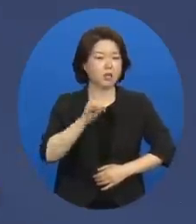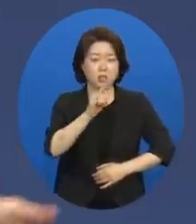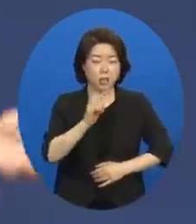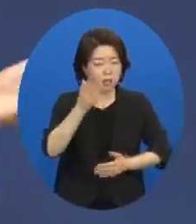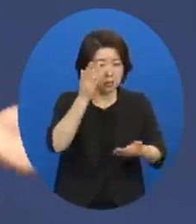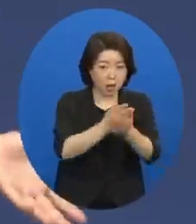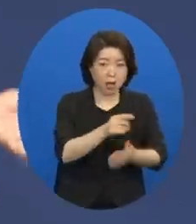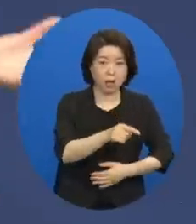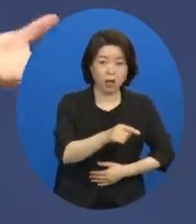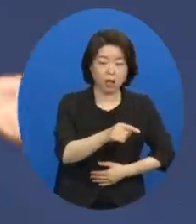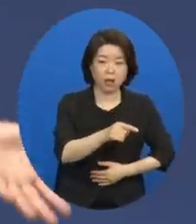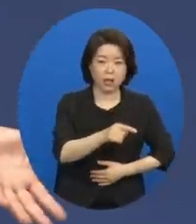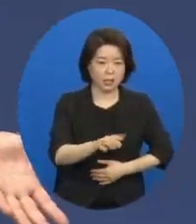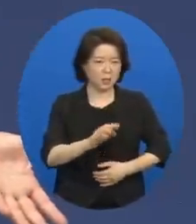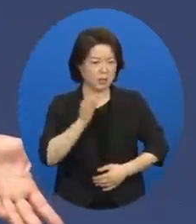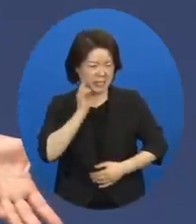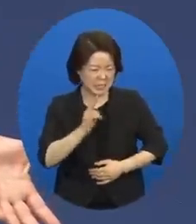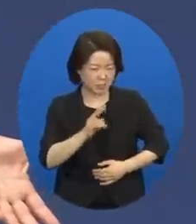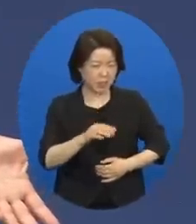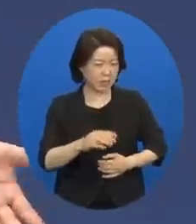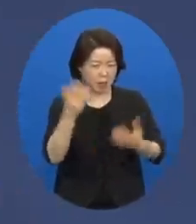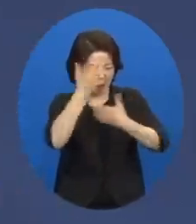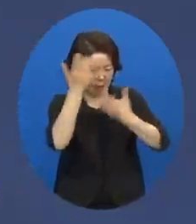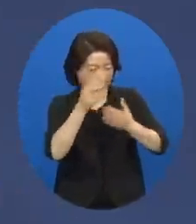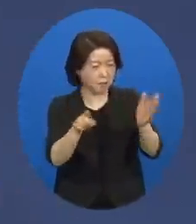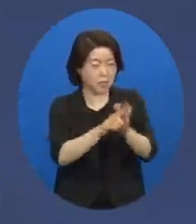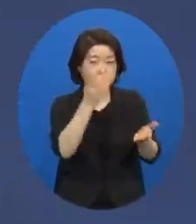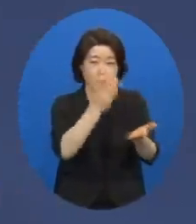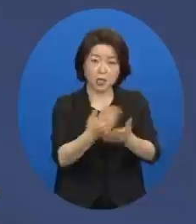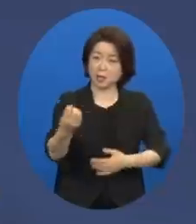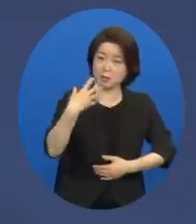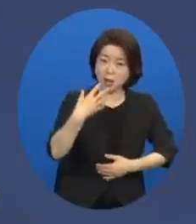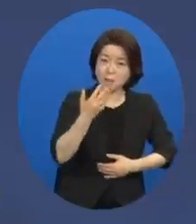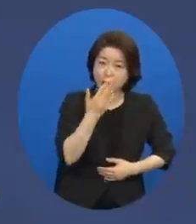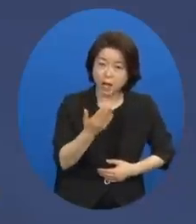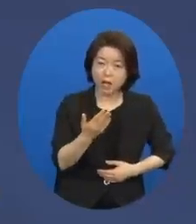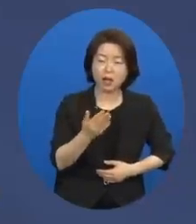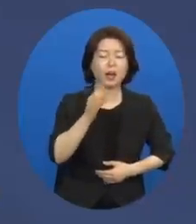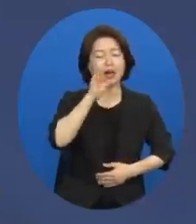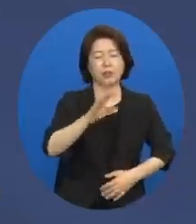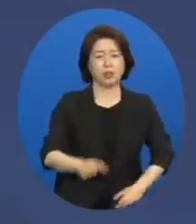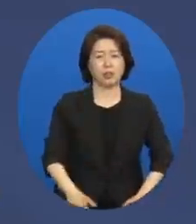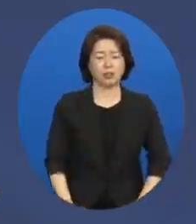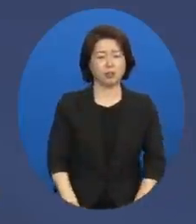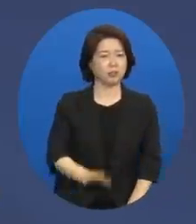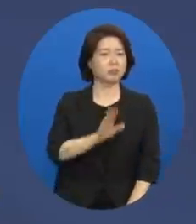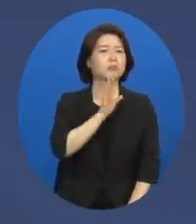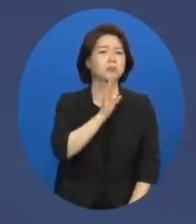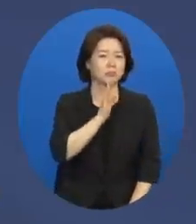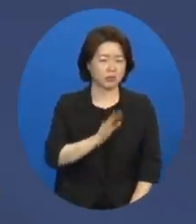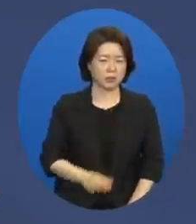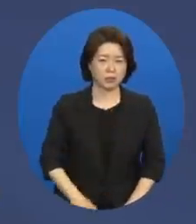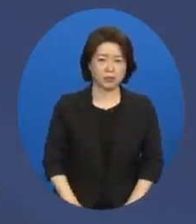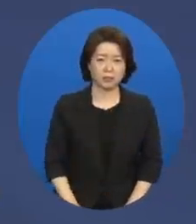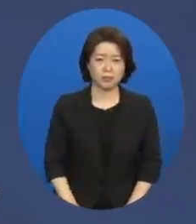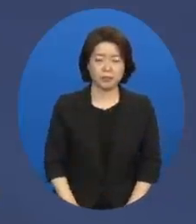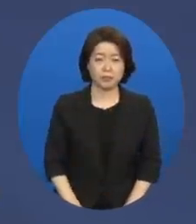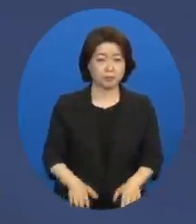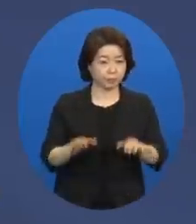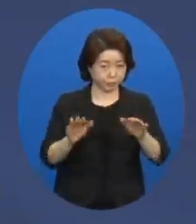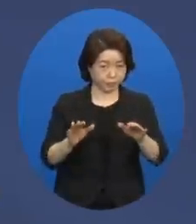말아라, 이렇게 말할 일이 있겠냐는 거예요. 맞죠? 예, 맞습니다.